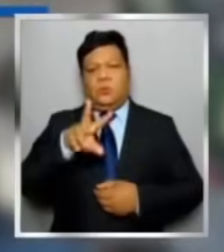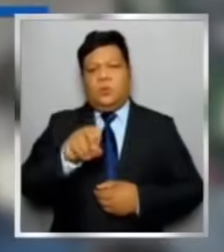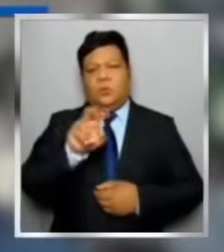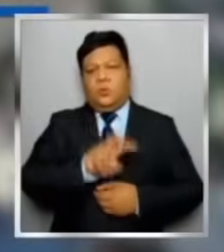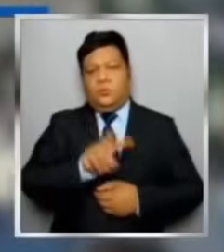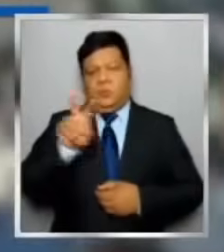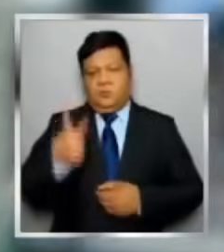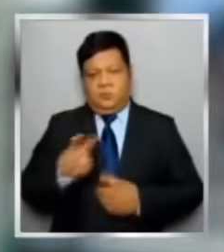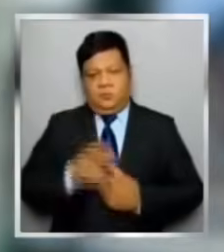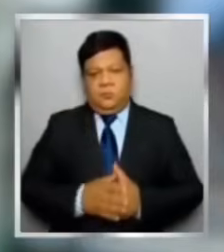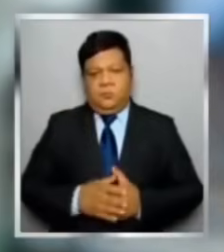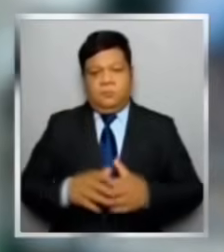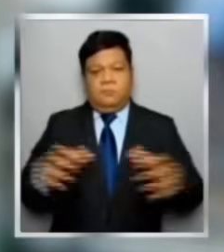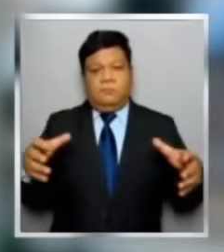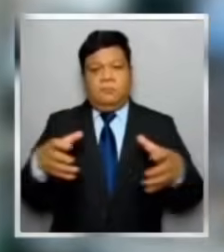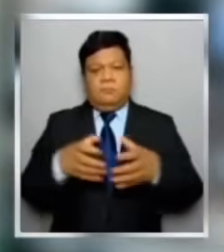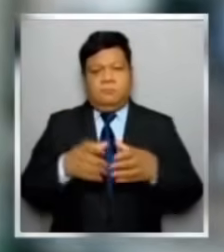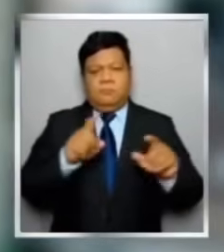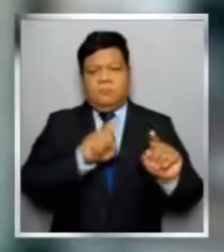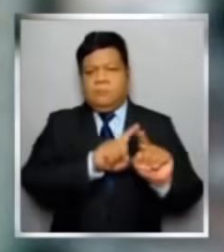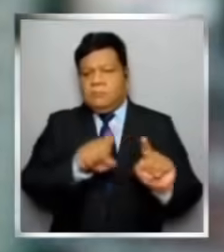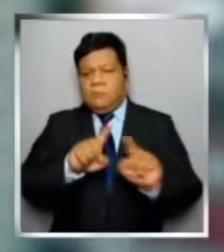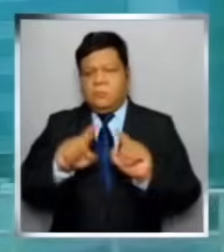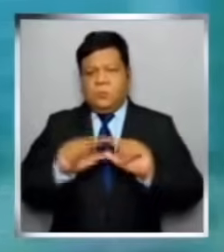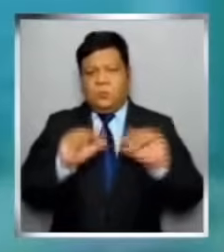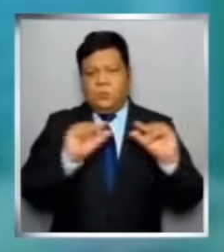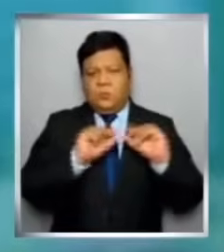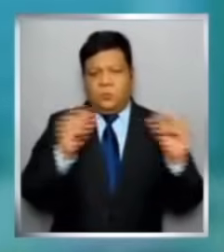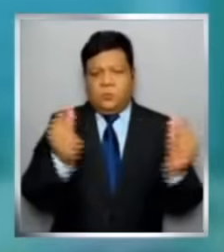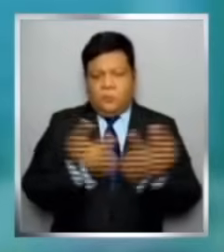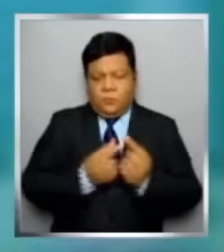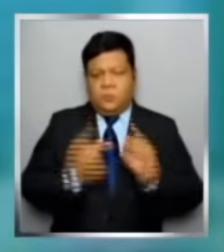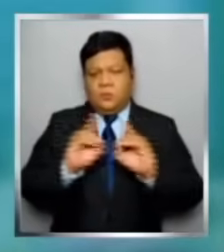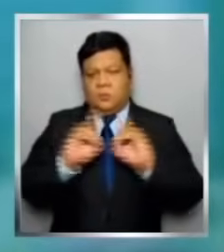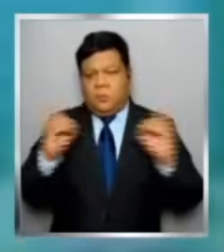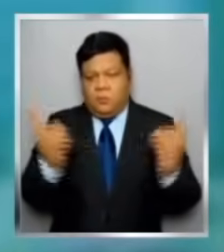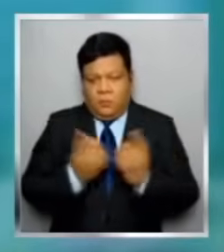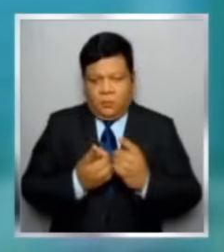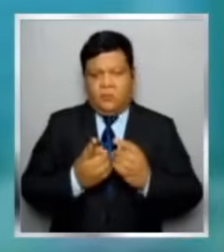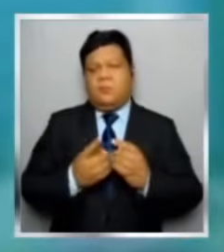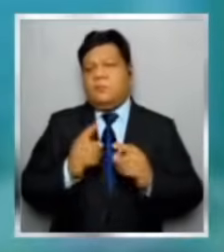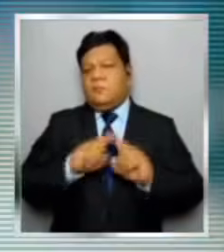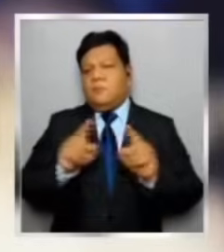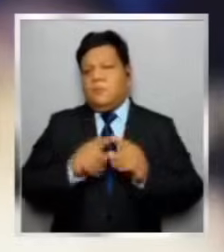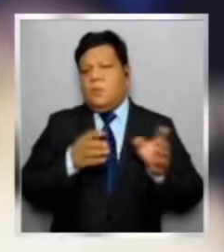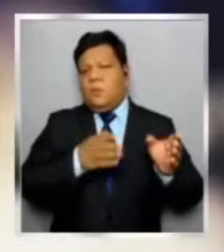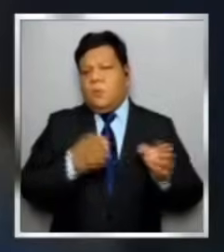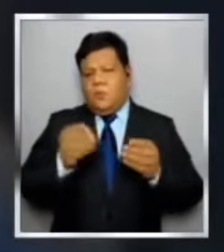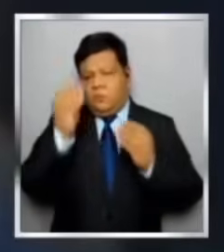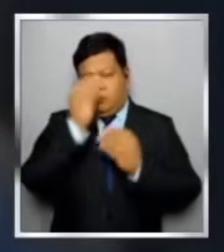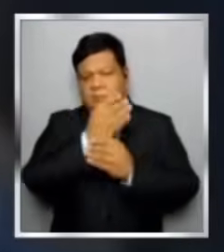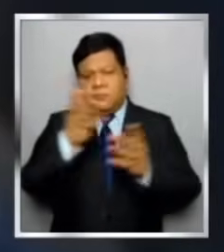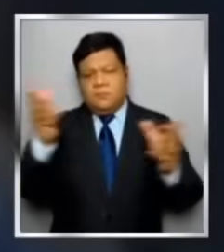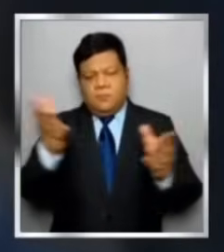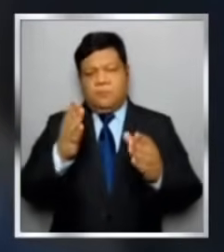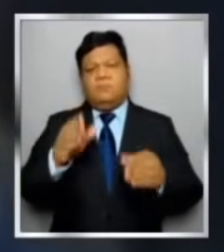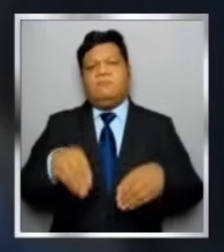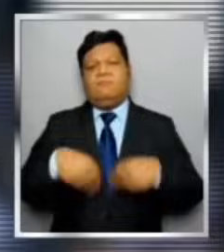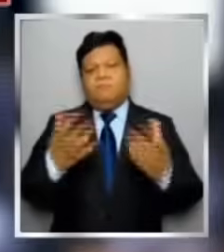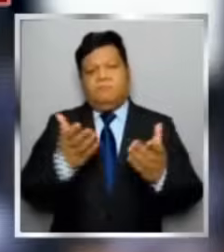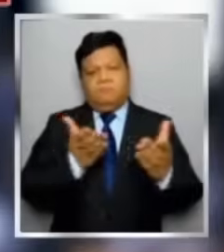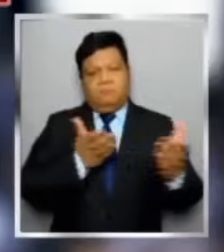Binubuo ito ng iba't ibang grupo, departamento at platform na maghahatid ng serbisyong totoo sa